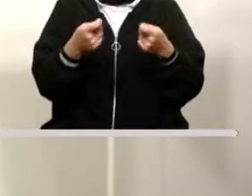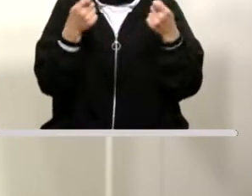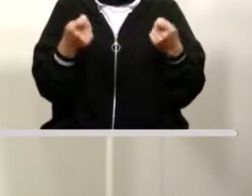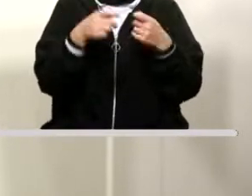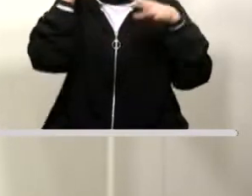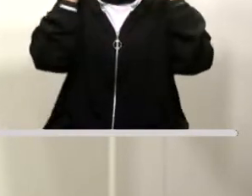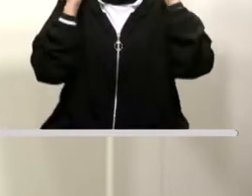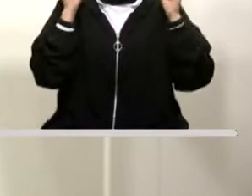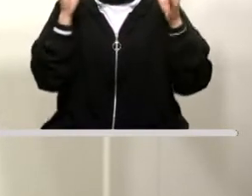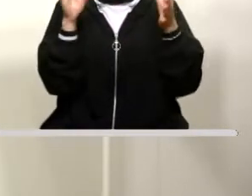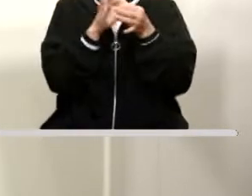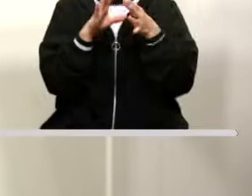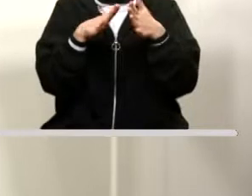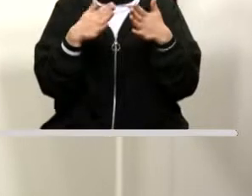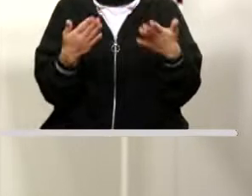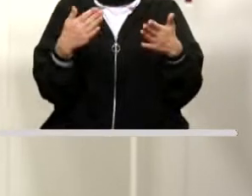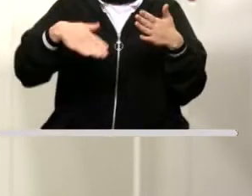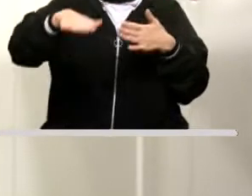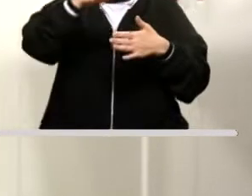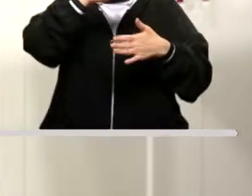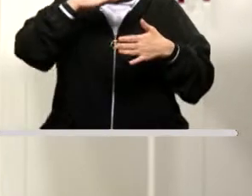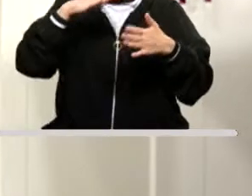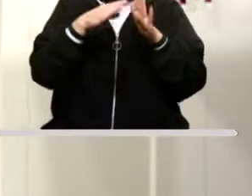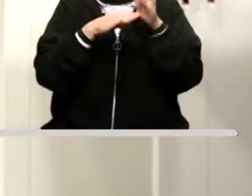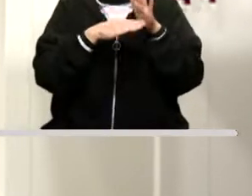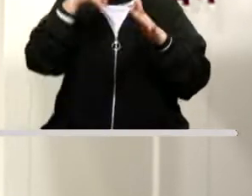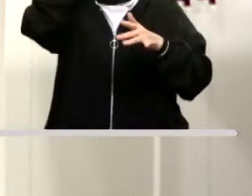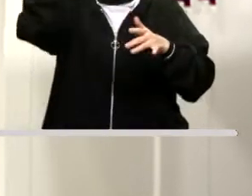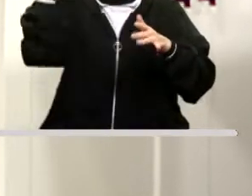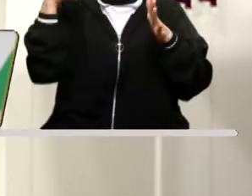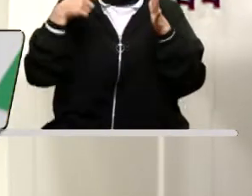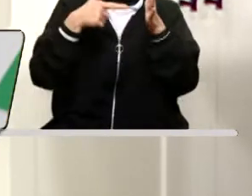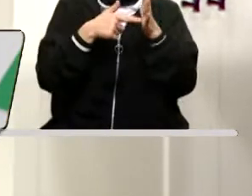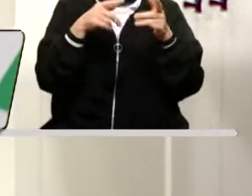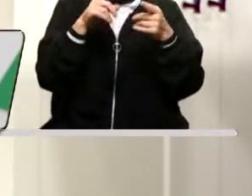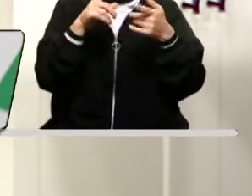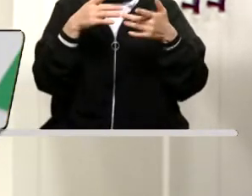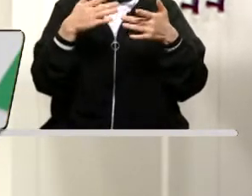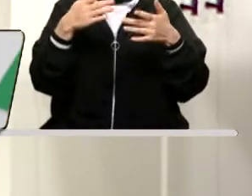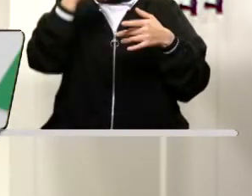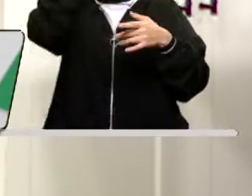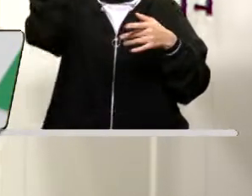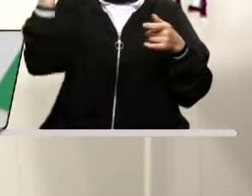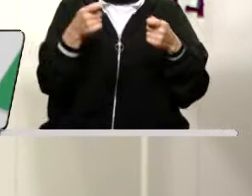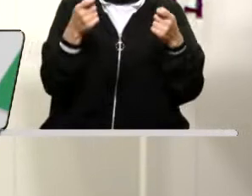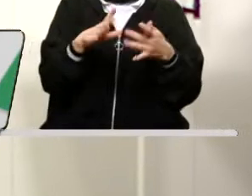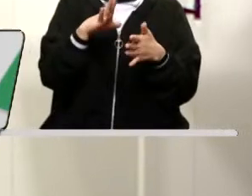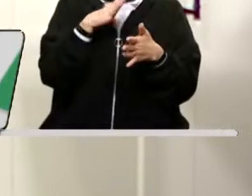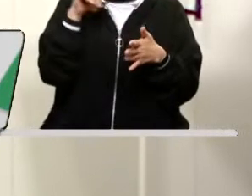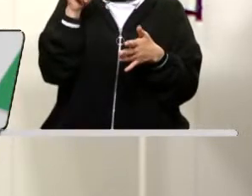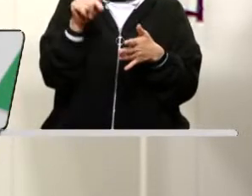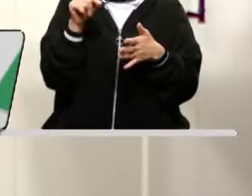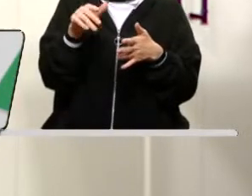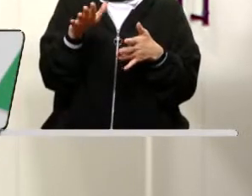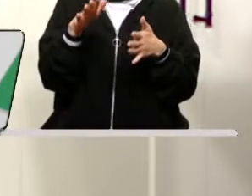gerçekten? Peki hepimiz hayatımızda belli amaçlarla belli çalışma rutinleri gerçekleştiriyoruz. Ama bu rutinlerde